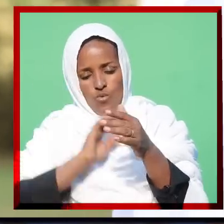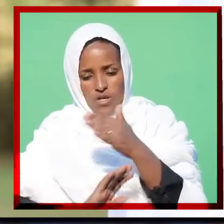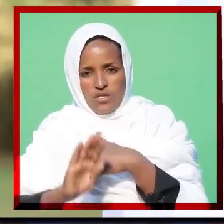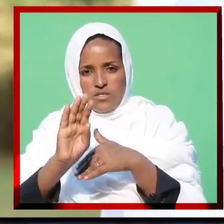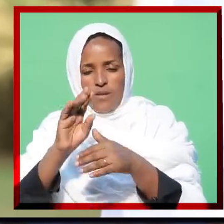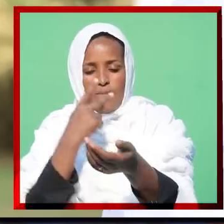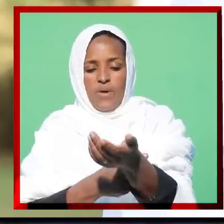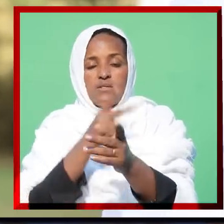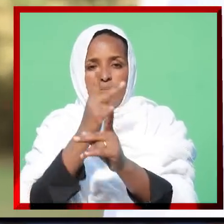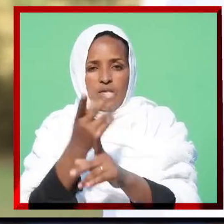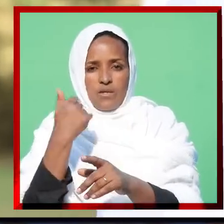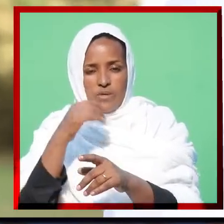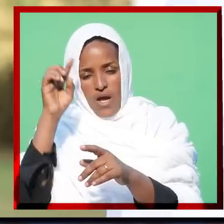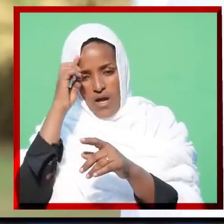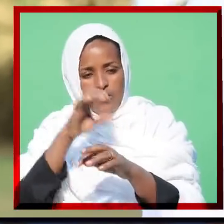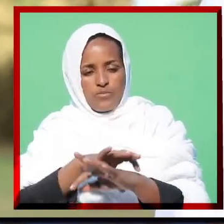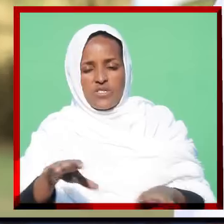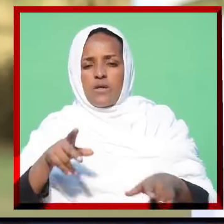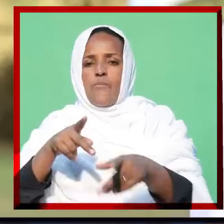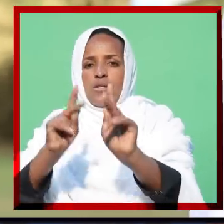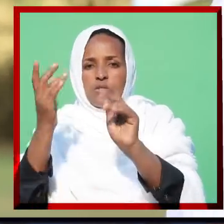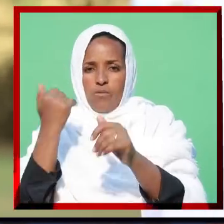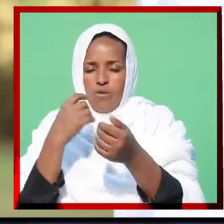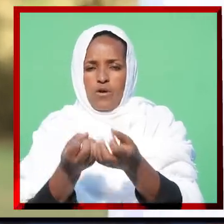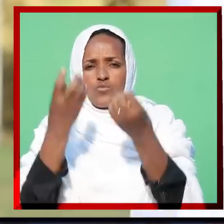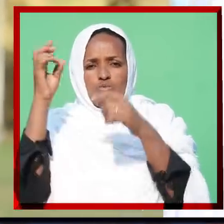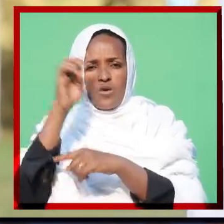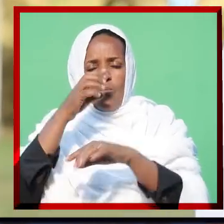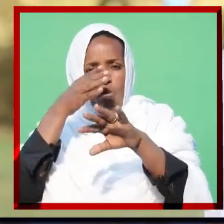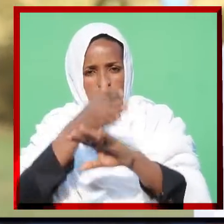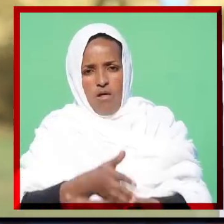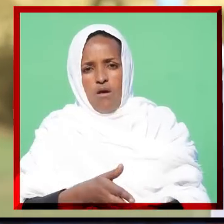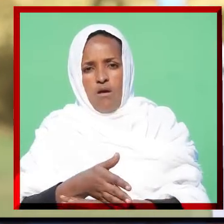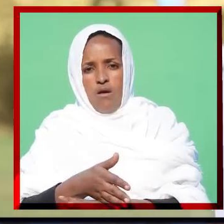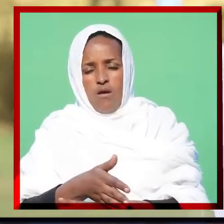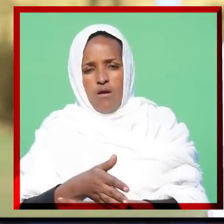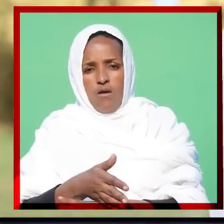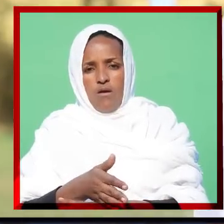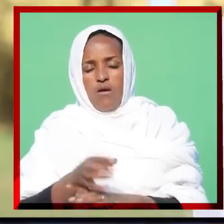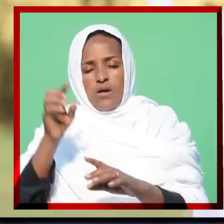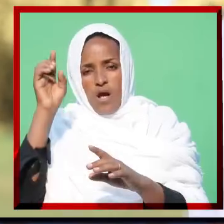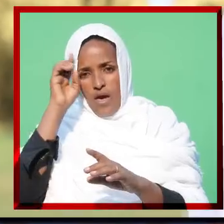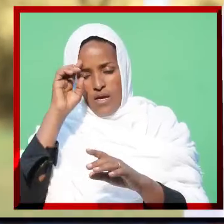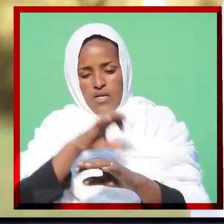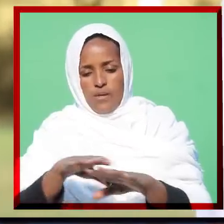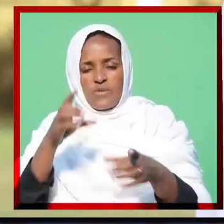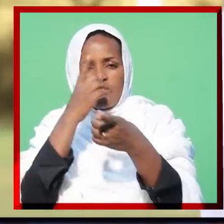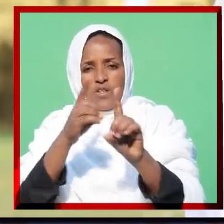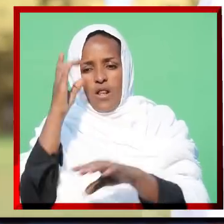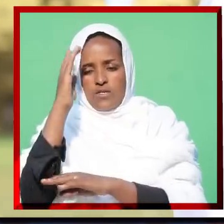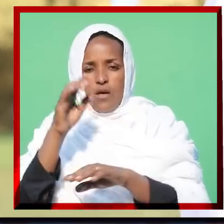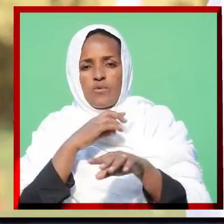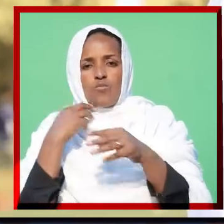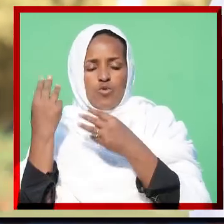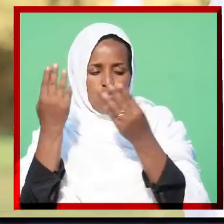عبيلن بكتباك نببرا كاين مدرن يميرس نببرا كفزو كان بو عالم كائن كمدر فريل اكزيابير